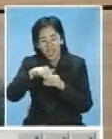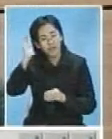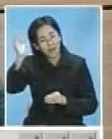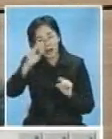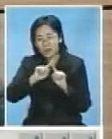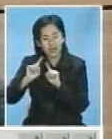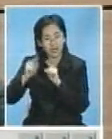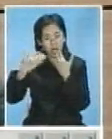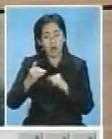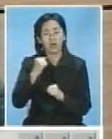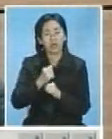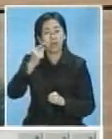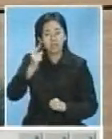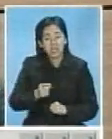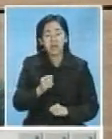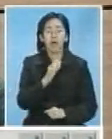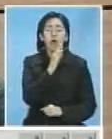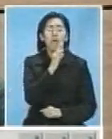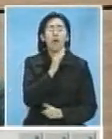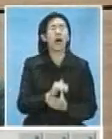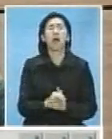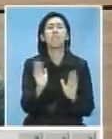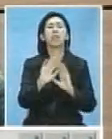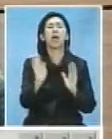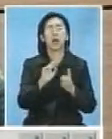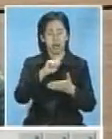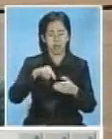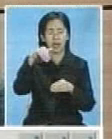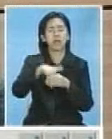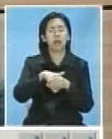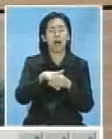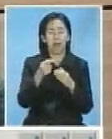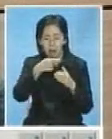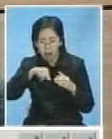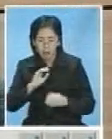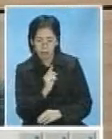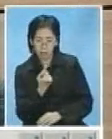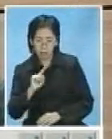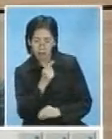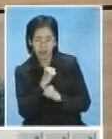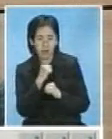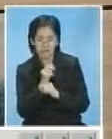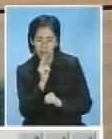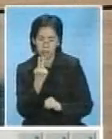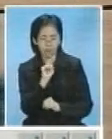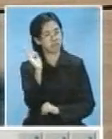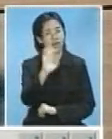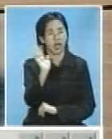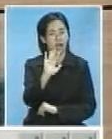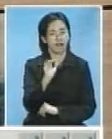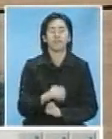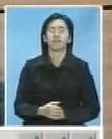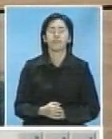ทำอย่างนั้นไม่ใช่มาอ้างว่านั่นเป็นเทคนิคในการหาเสียงแล้วหลีกเลี่ยงบิดเบือนไม่ทำตามเพราะฉะนั้นท่านประธาน